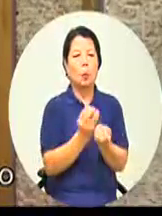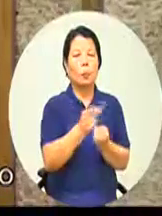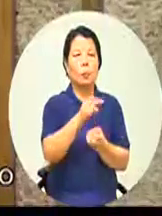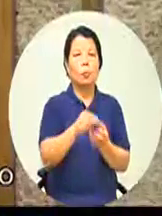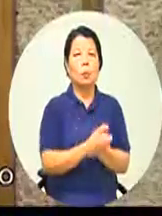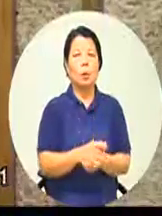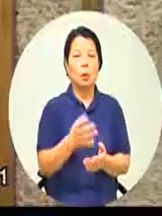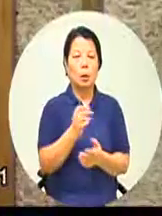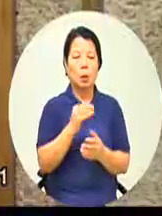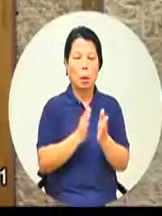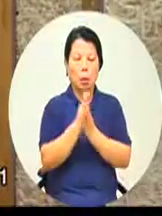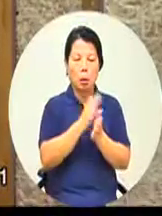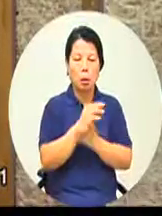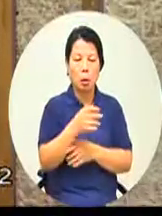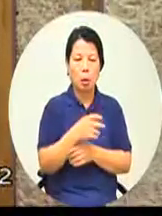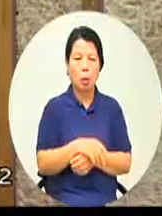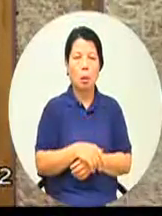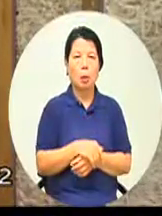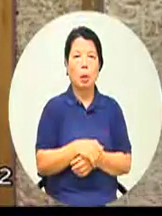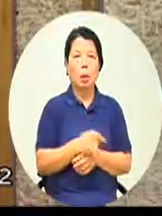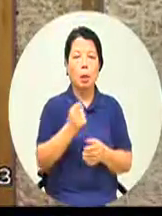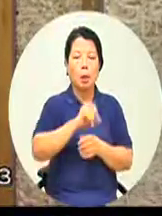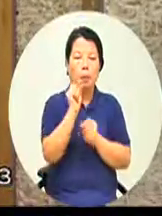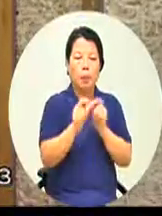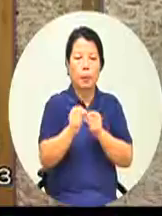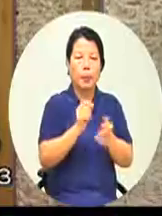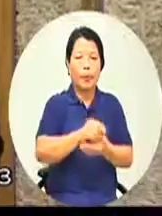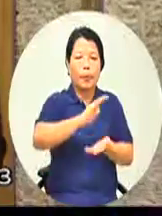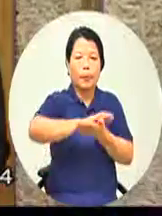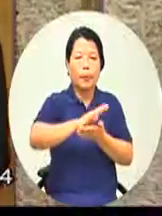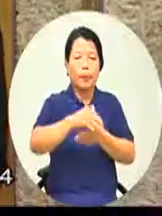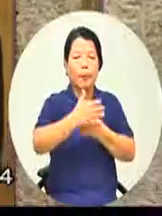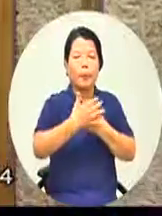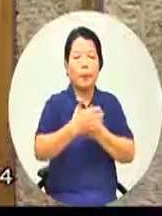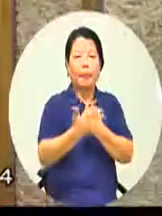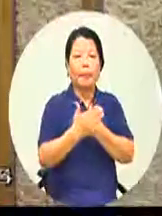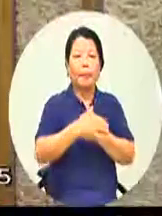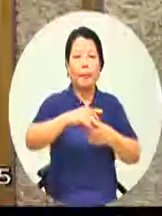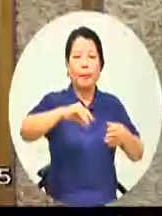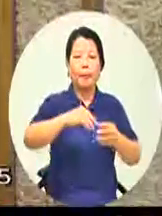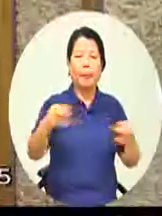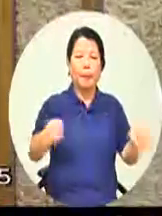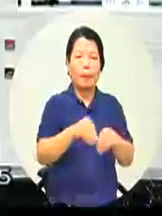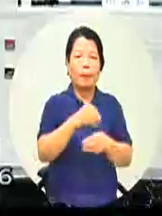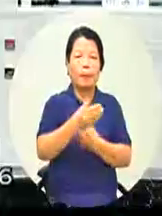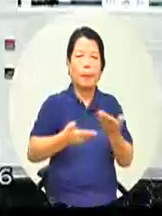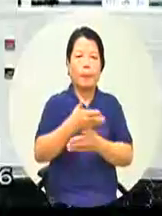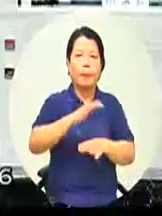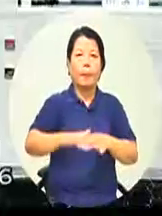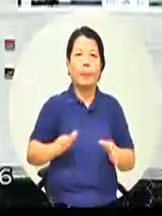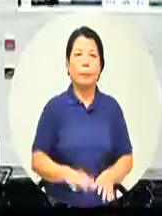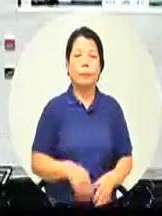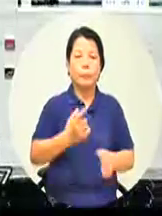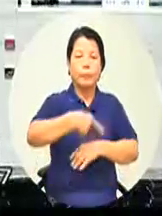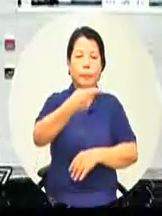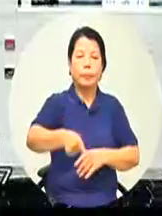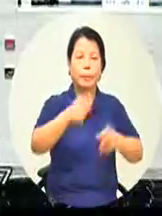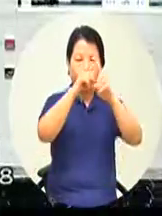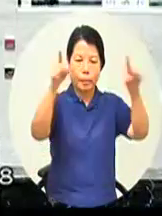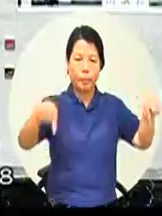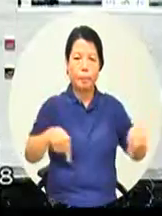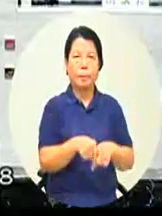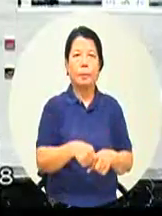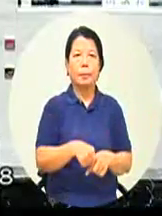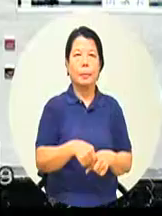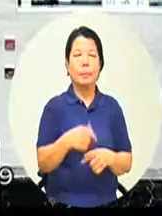要循消保争议的方式来调解。好，以上跟议员报告。 好，谢谢。接下来我们换张汉中